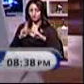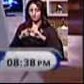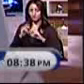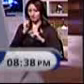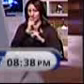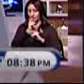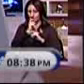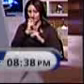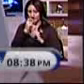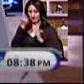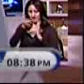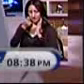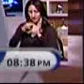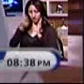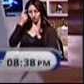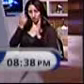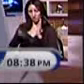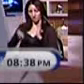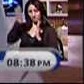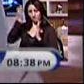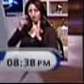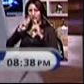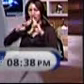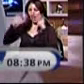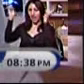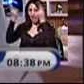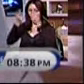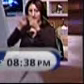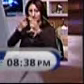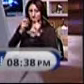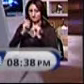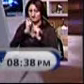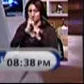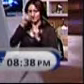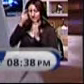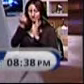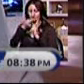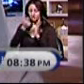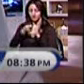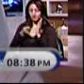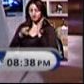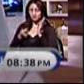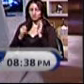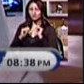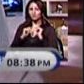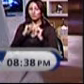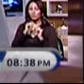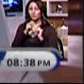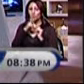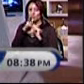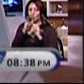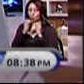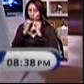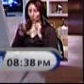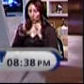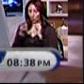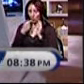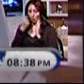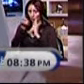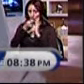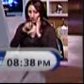كبيرة، واحدة من اهم الكتاب العالمين اللي هي إيزابيل إياندي، قالت انه نحن لا